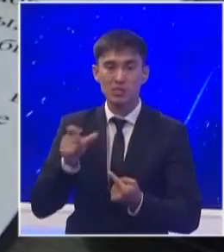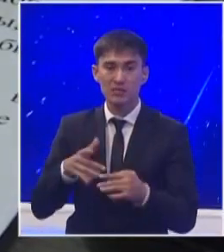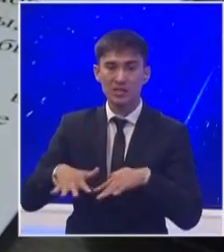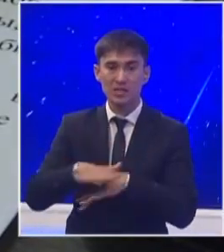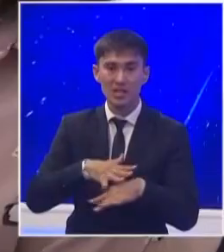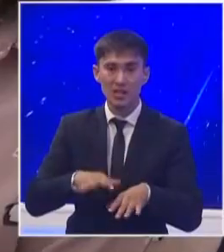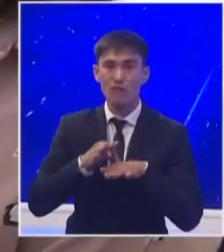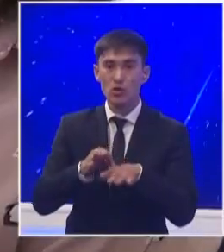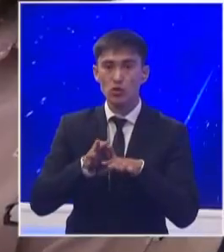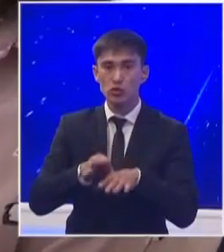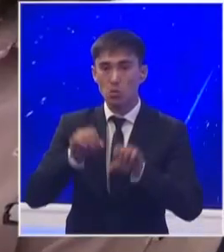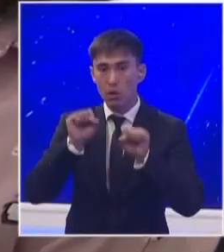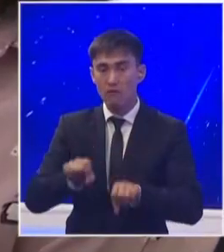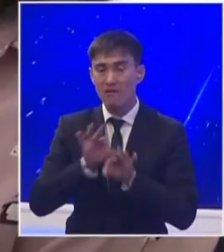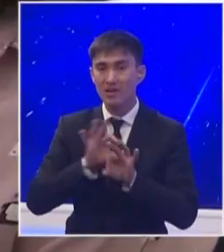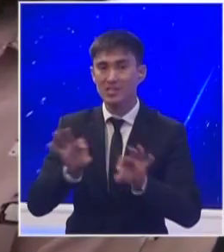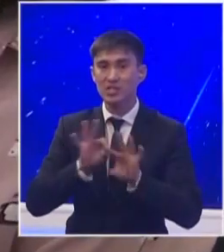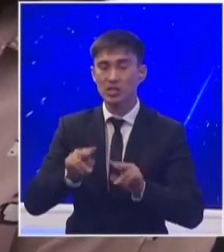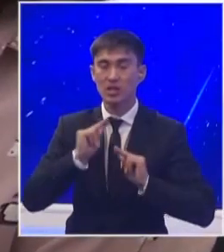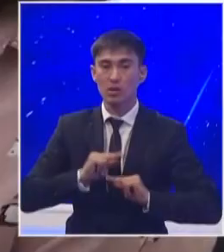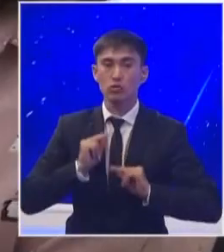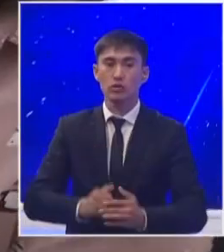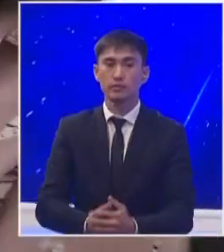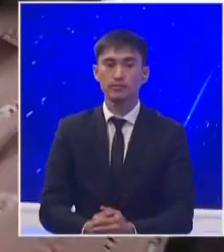населения ведется правовая разъяснительная работа.